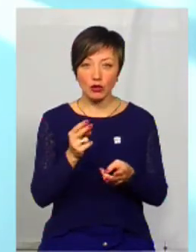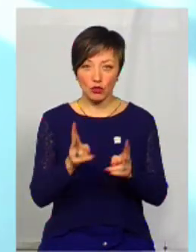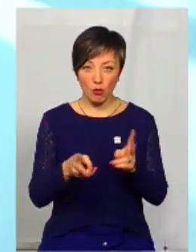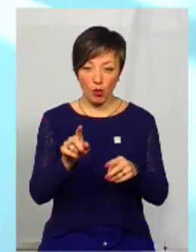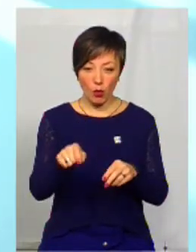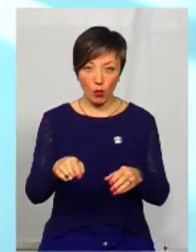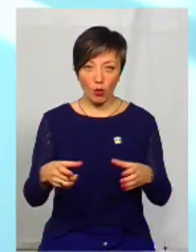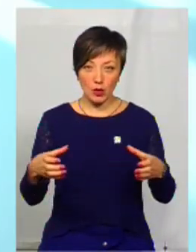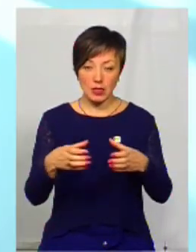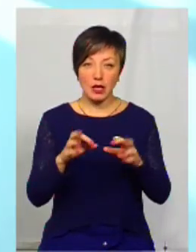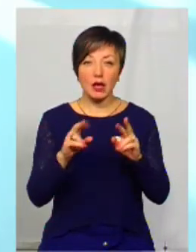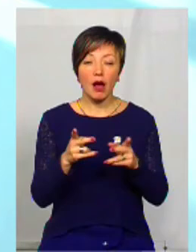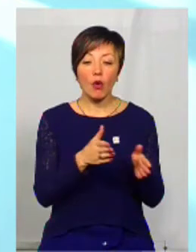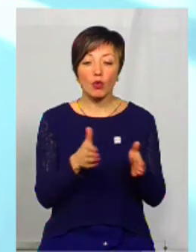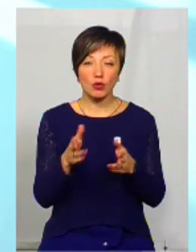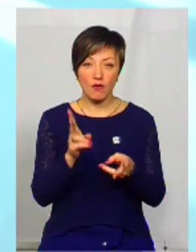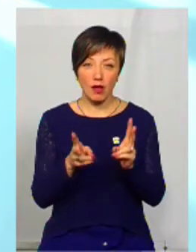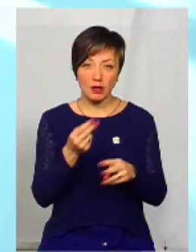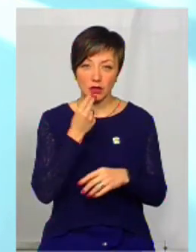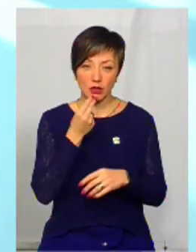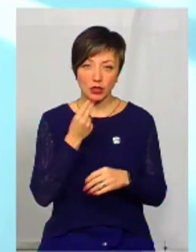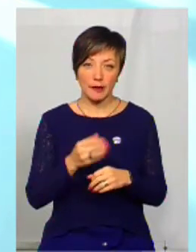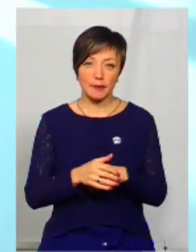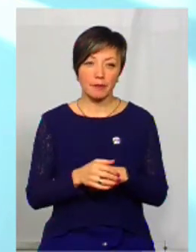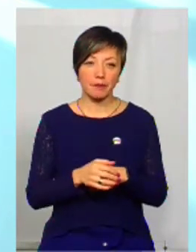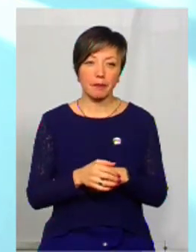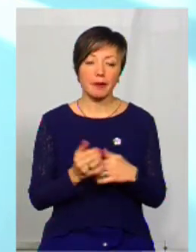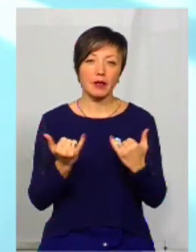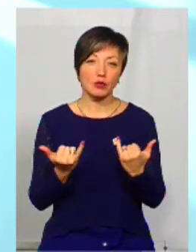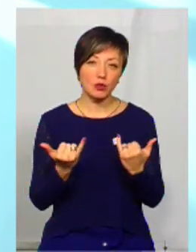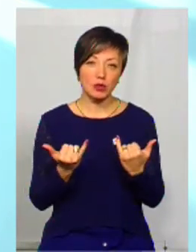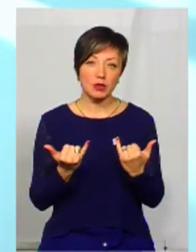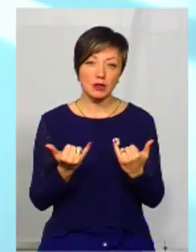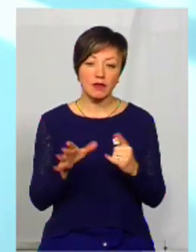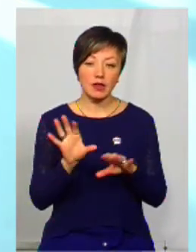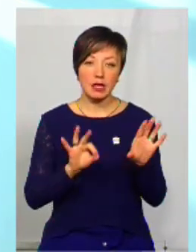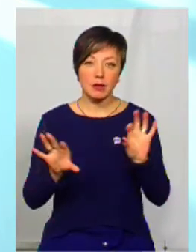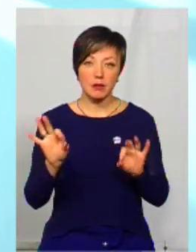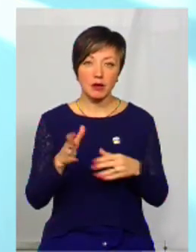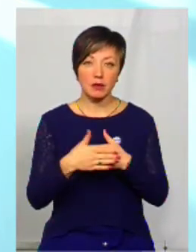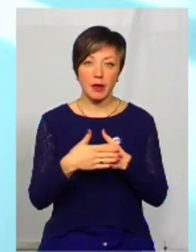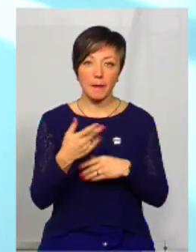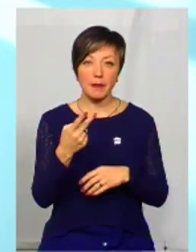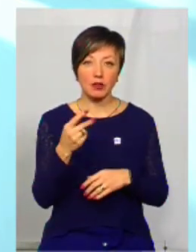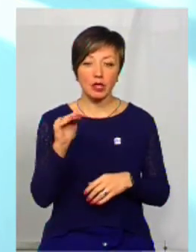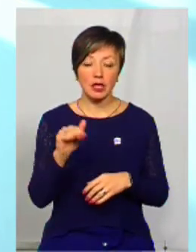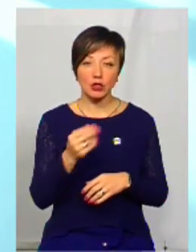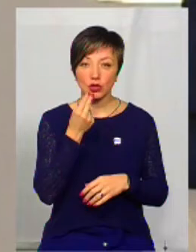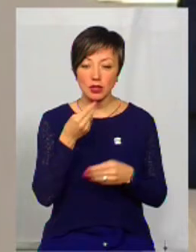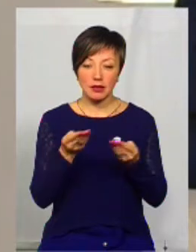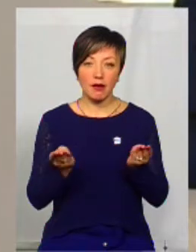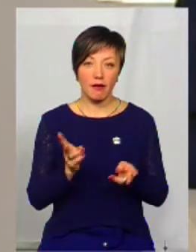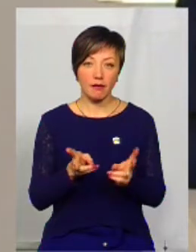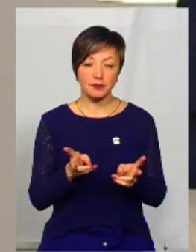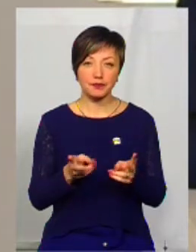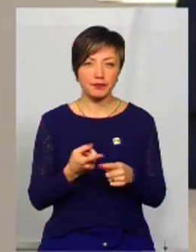так, і в яких умовах готувалася їжа. На сьогодні десь відібрано біля 1500 страв. А ось